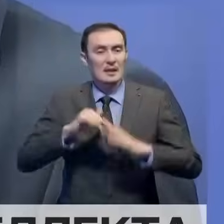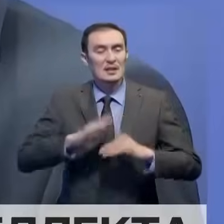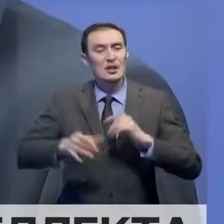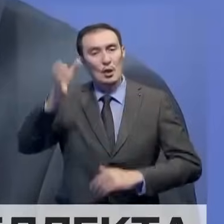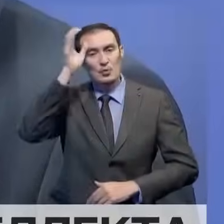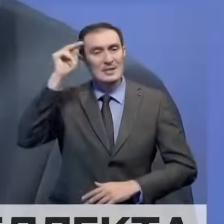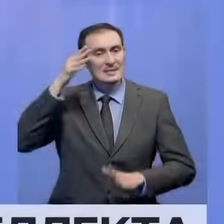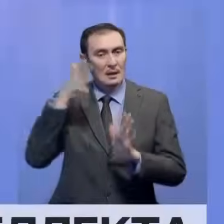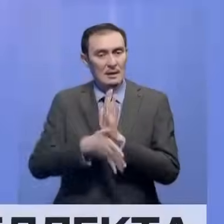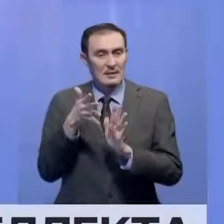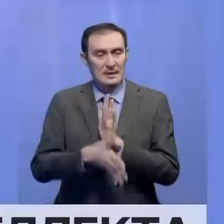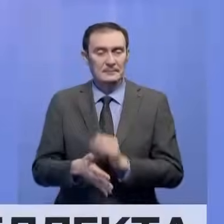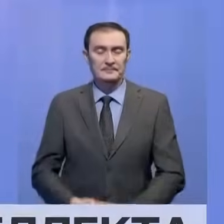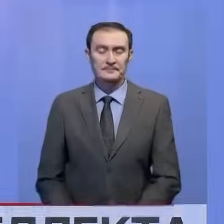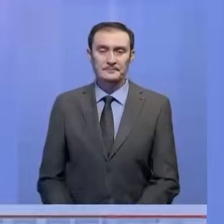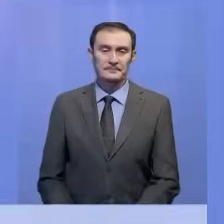научные исследования.